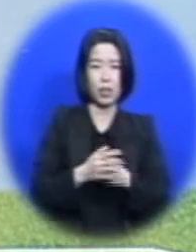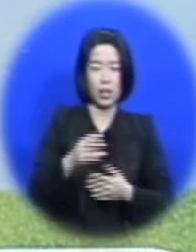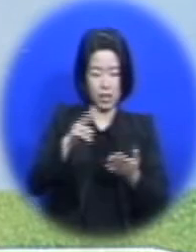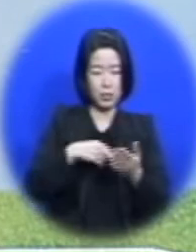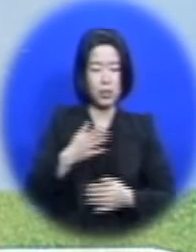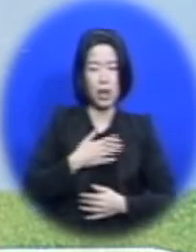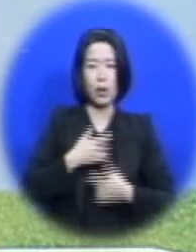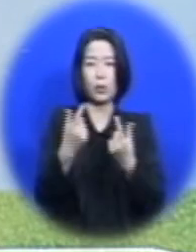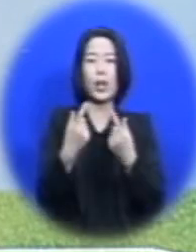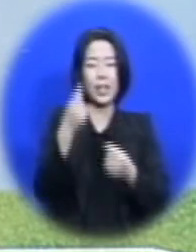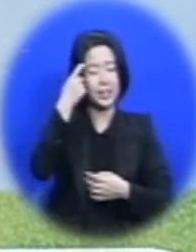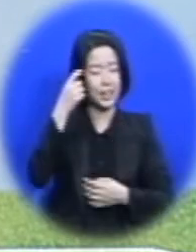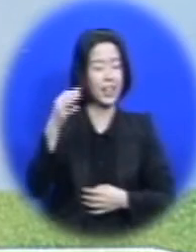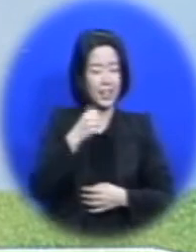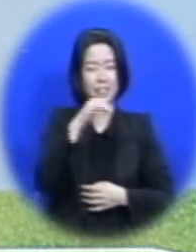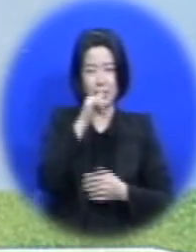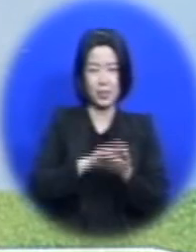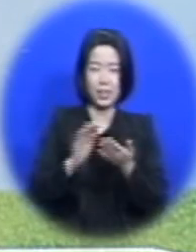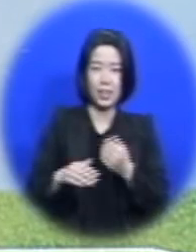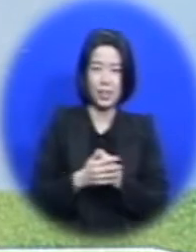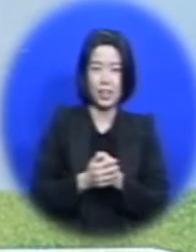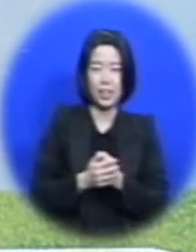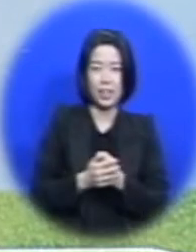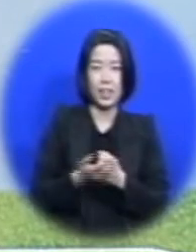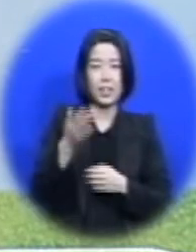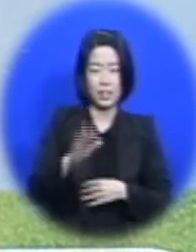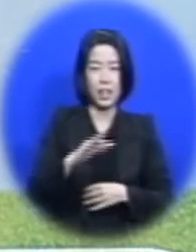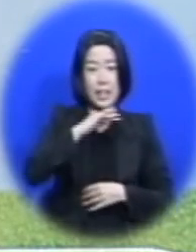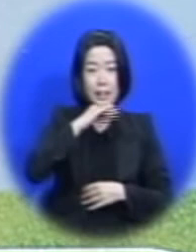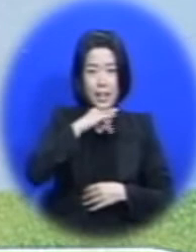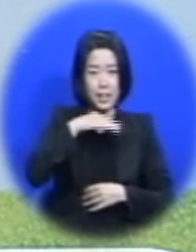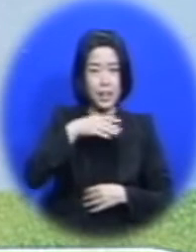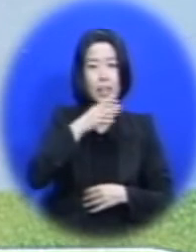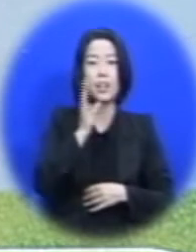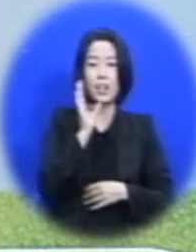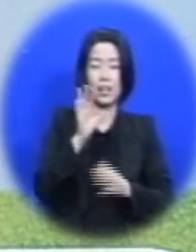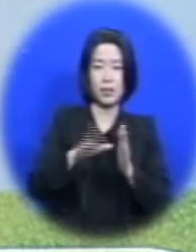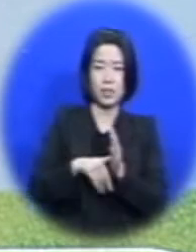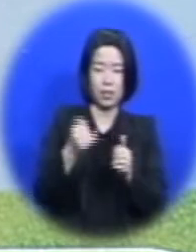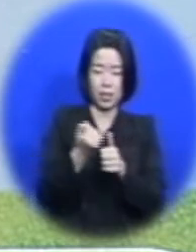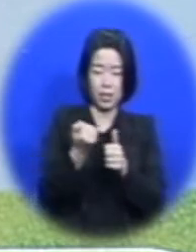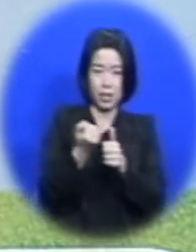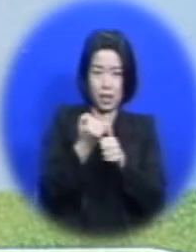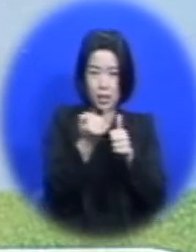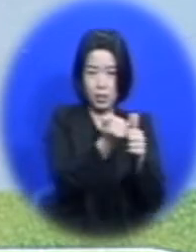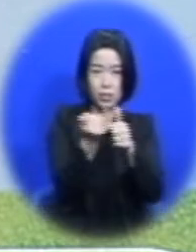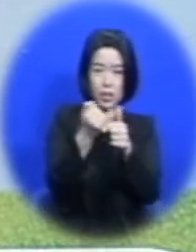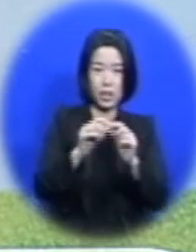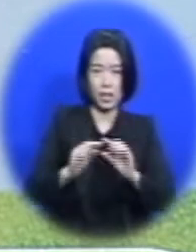똑같다는 생각이 들더라고요 그런데 나이가 들면서 아내만 또 자다 내는게 아니고